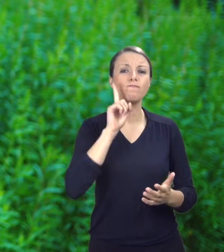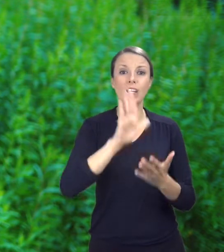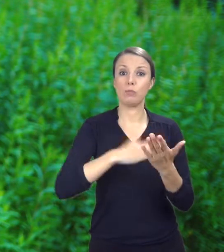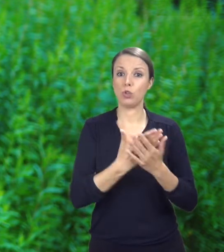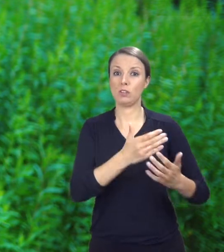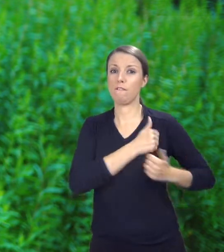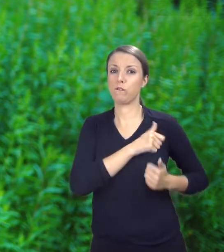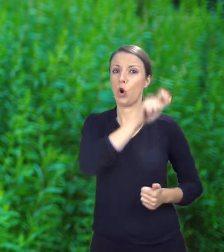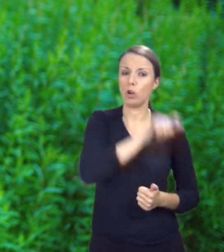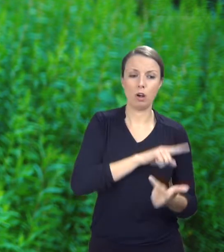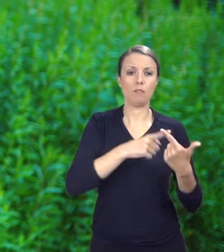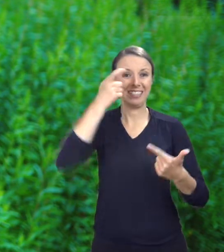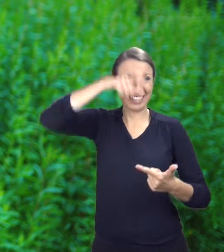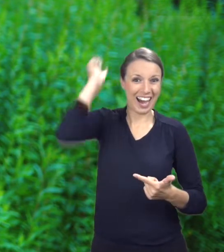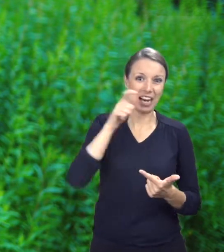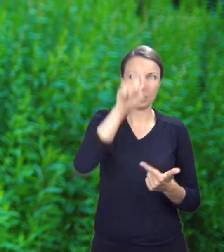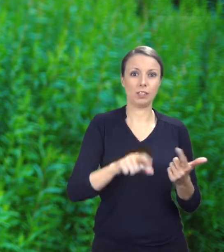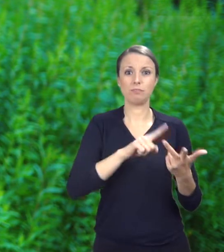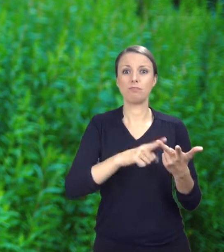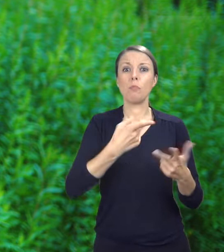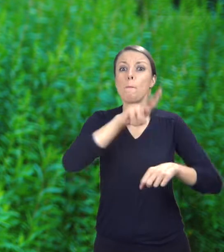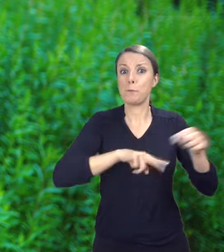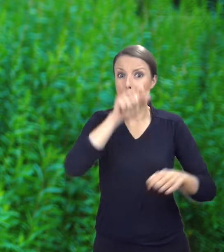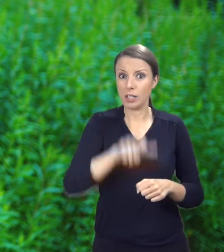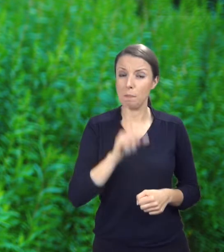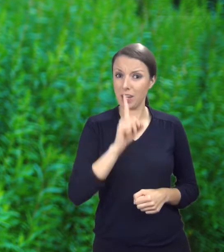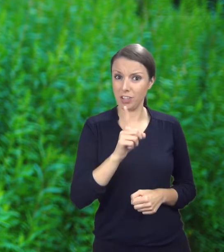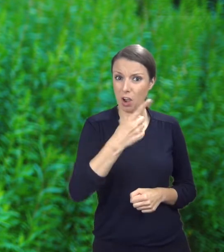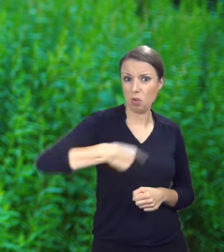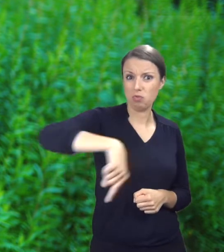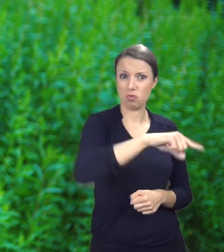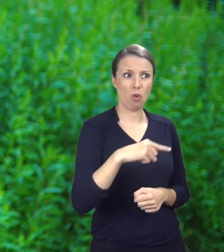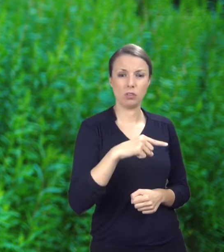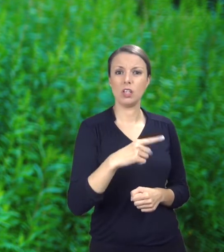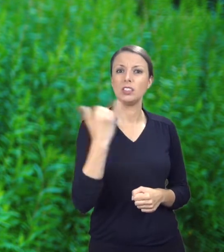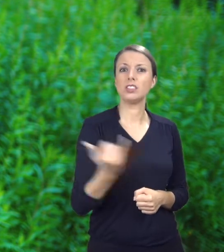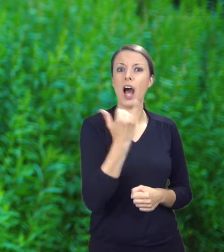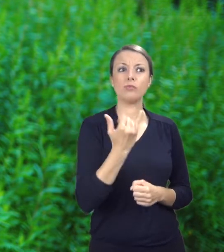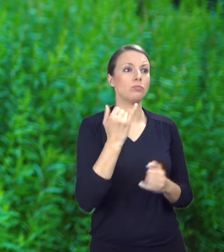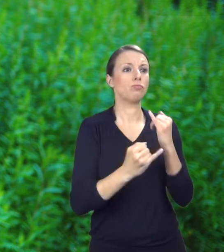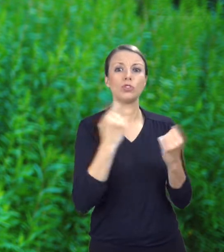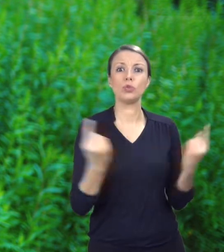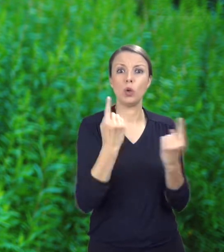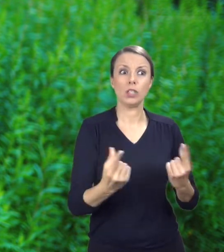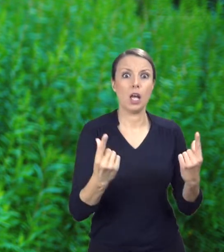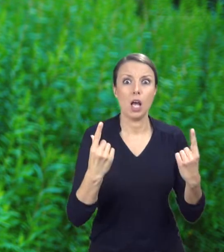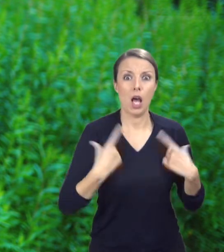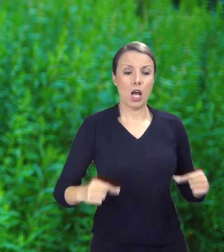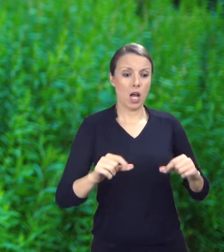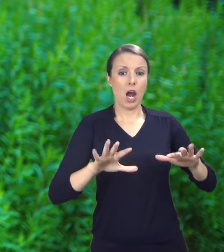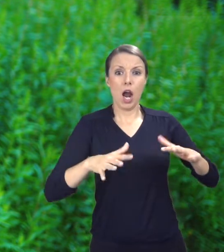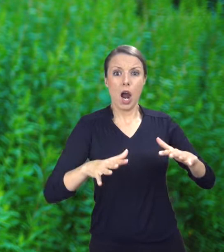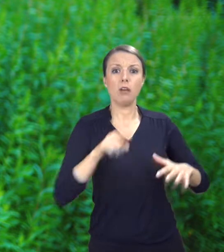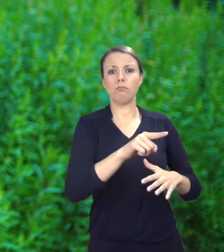wojskowy, strażak, policjant, prawda, to są takie służby, które muszą sobie radzić w nagłych sytuacjach, z sytuacjami bardzo